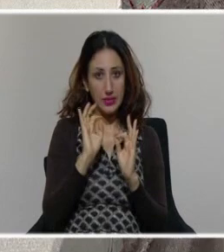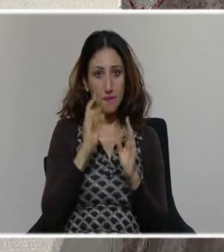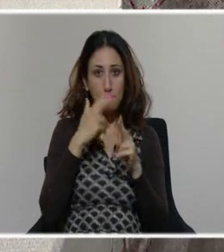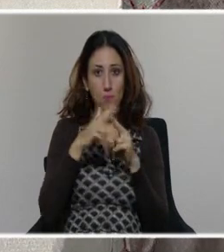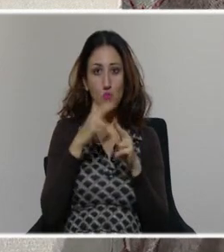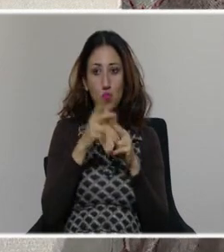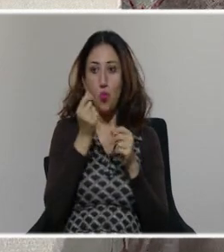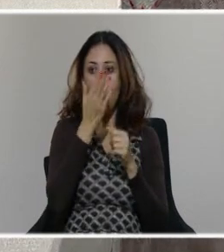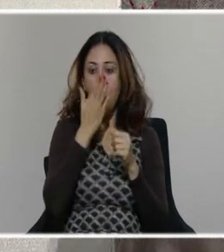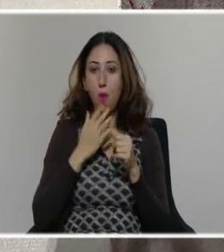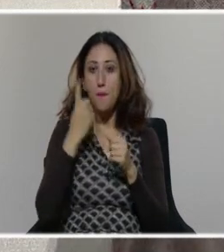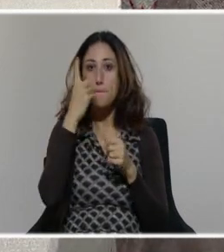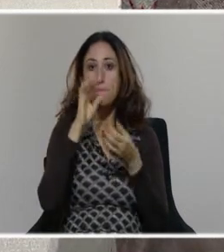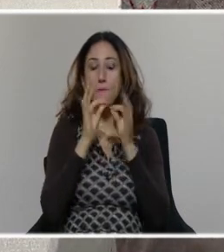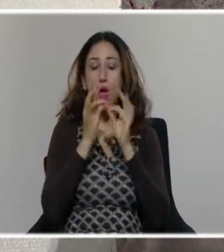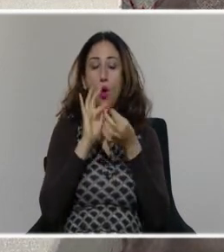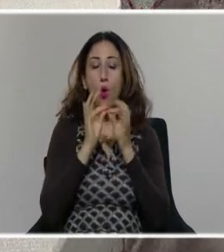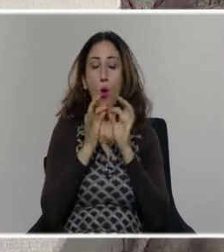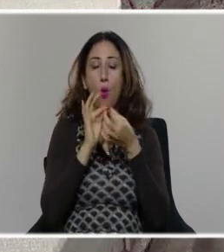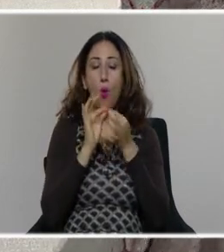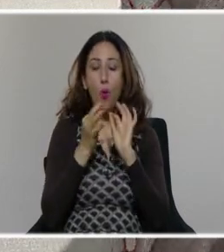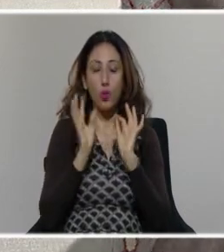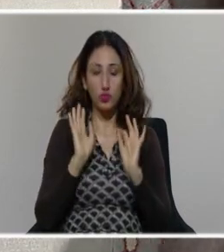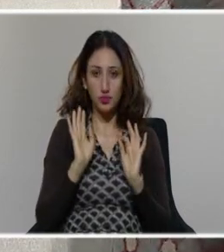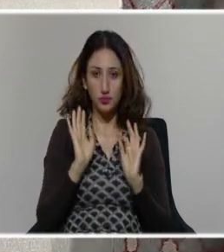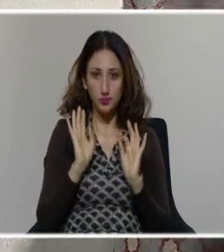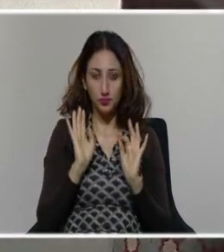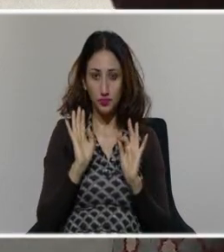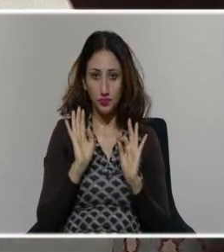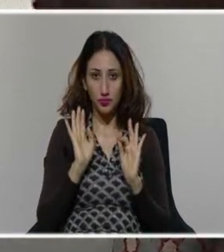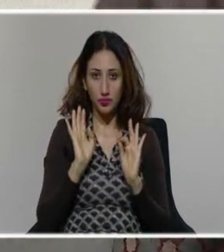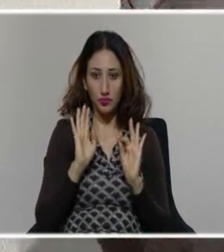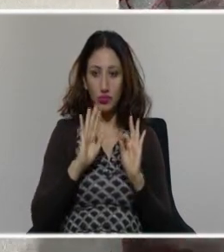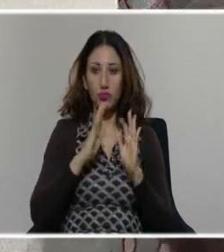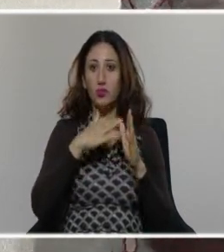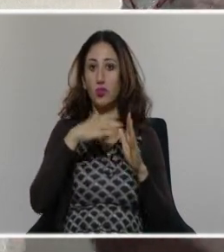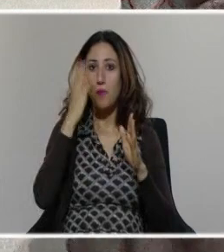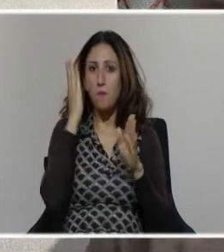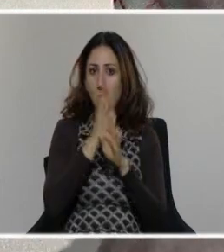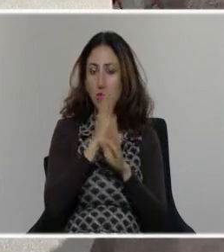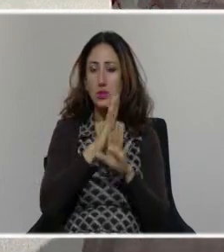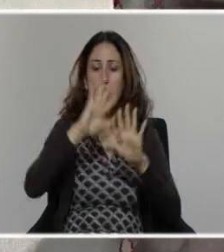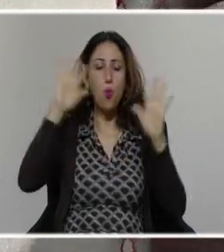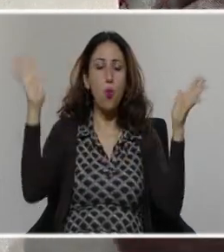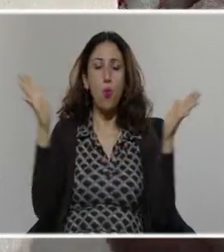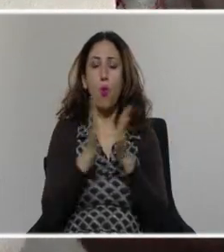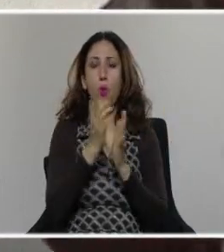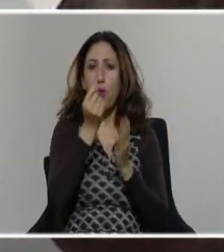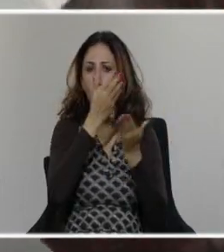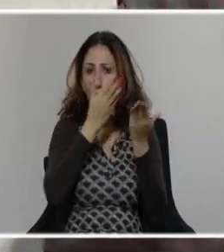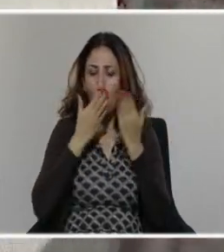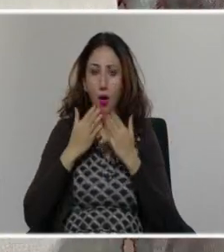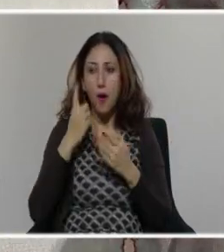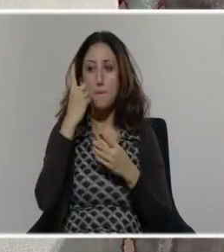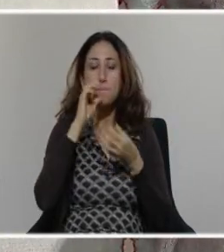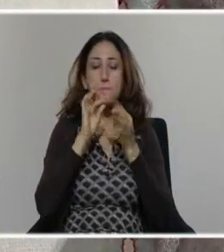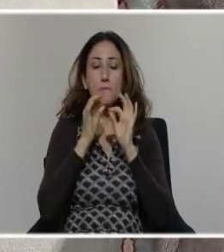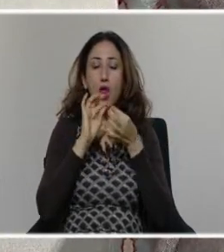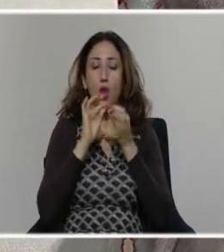متكلف 1,000,000 جنيه اللي هو الطبري ساعتها كل المسلسل بقى بالممثلين بالتكلفه الاجماليه كلها.